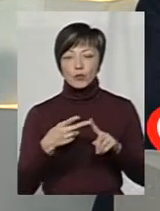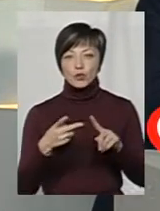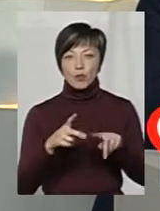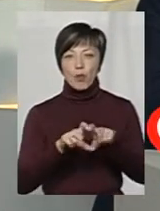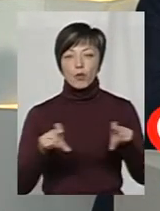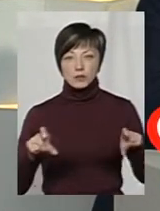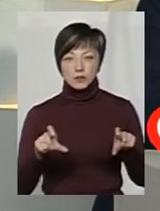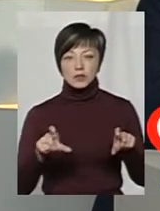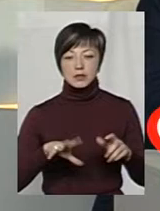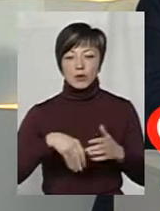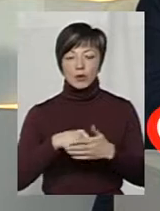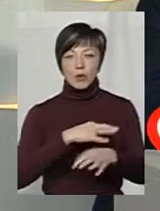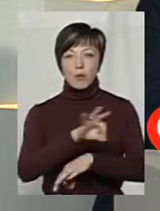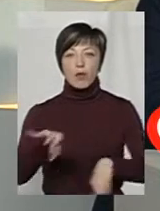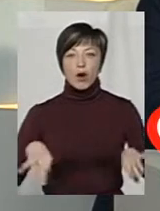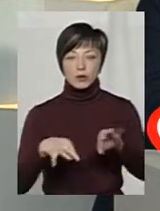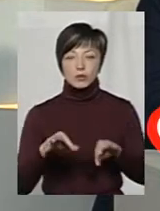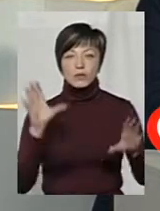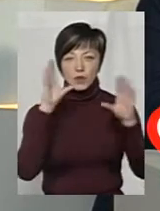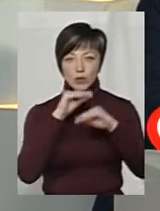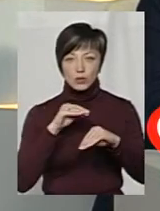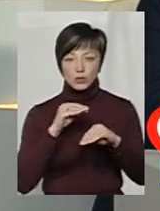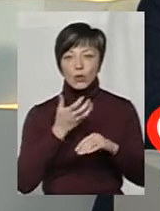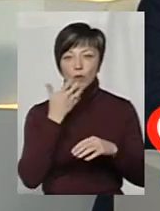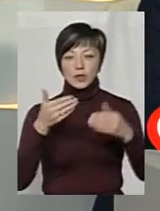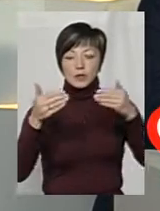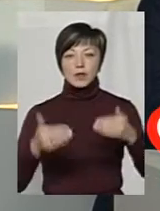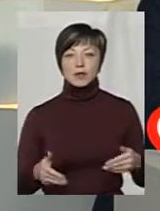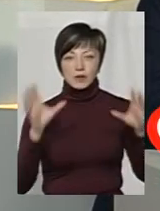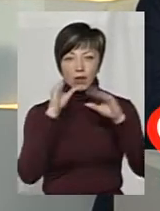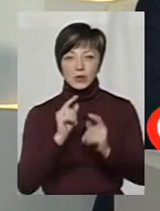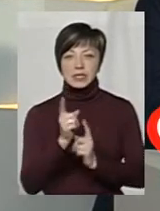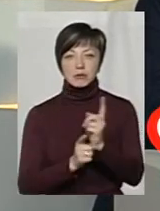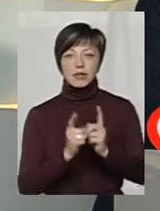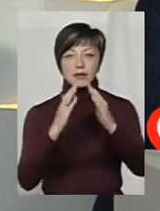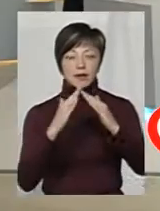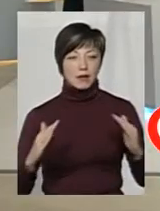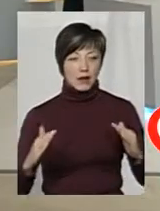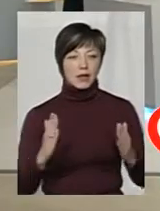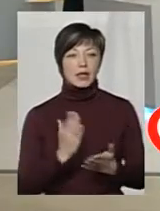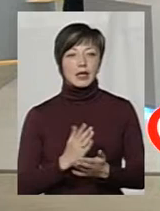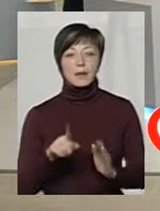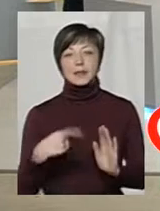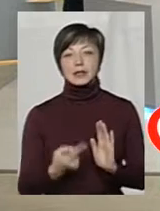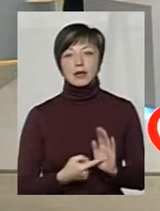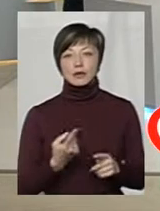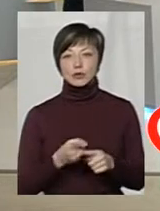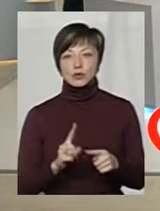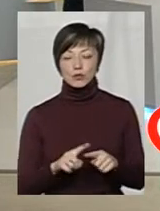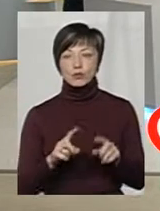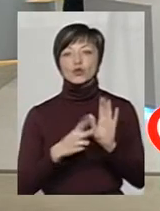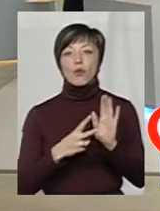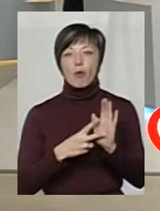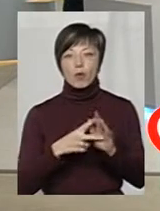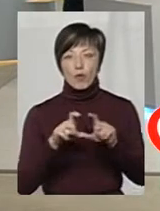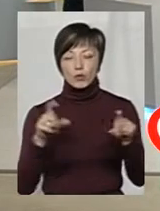корпусу за рахунок проєкту, ну, вдалося його утеплити, вдалося змінити дах. Є питання сьогодні по цьому корпусу.